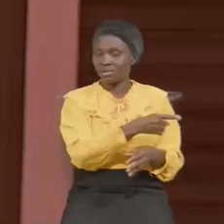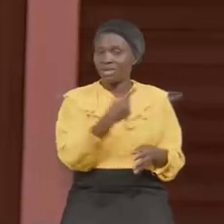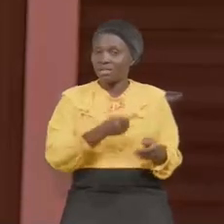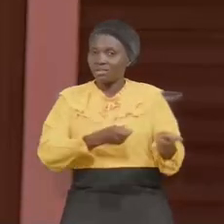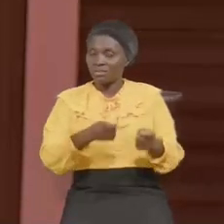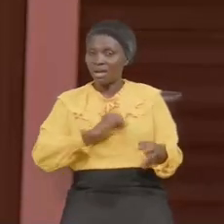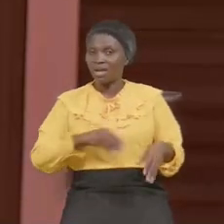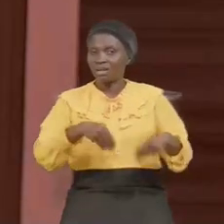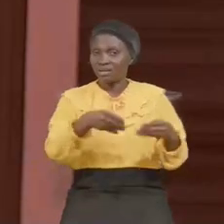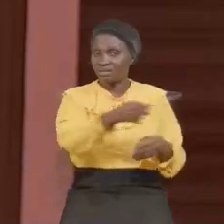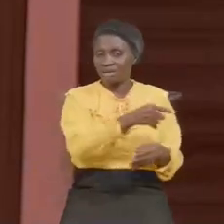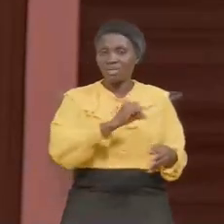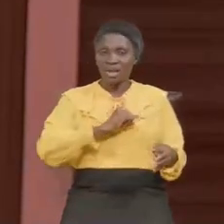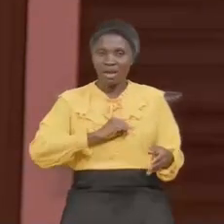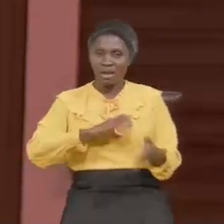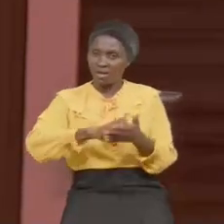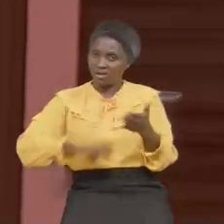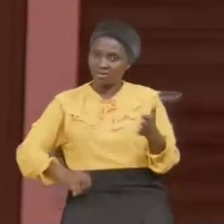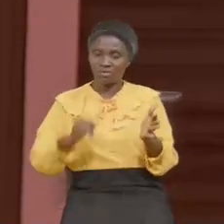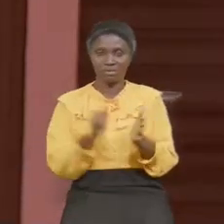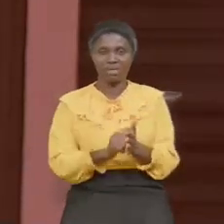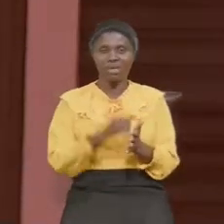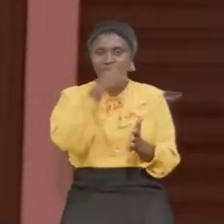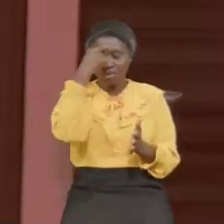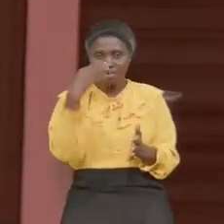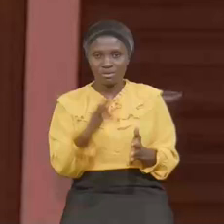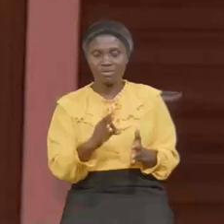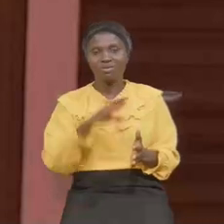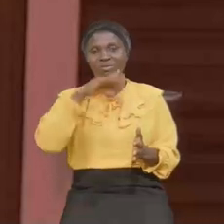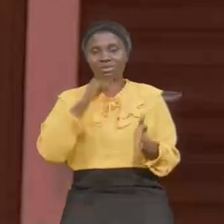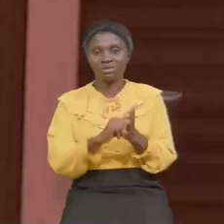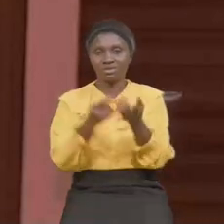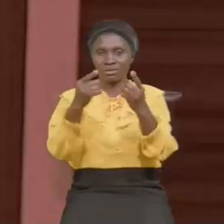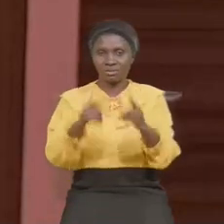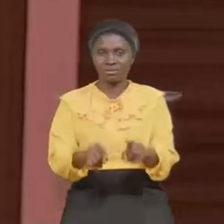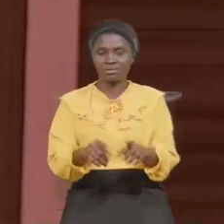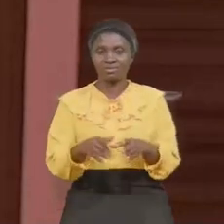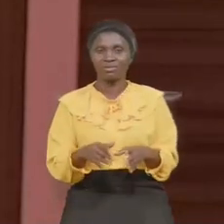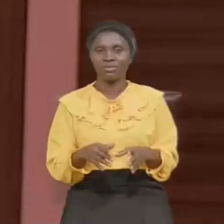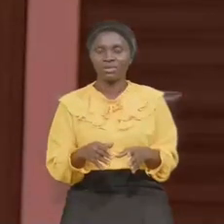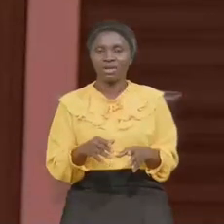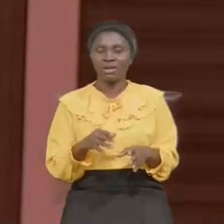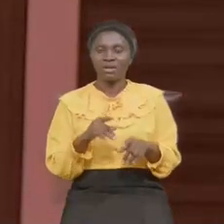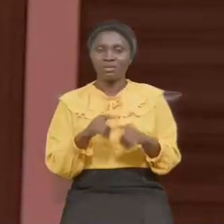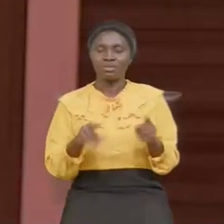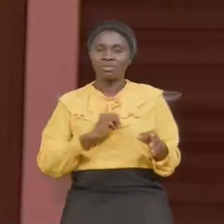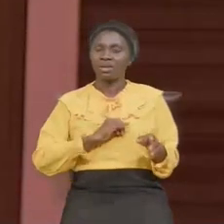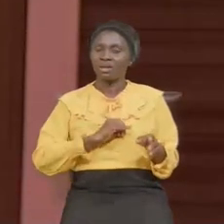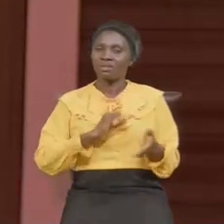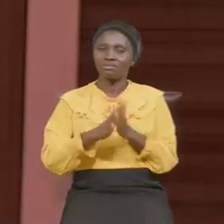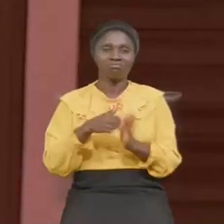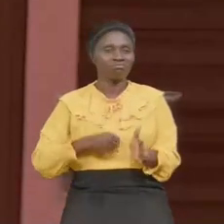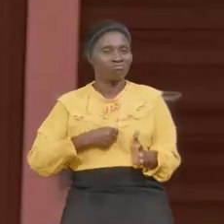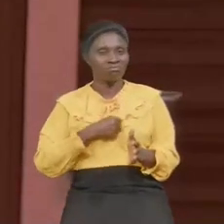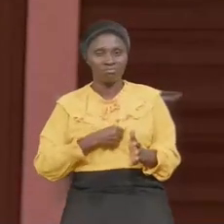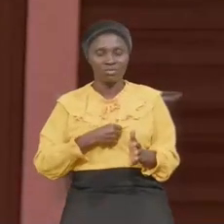retirer cela à cause de la corruption qui est venue. car je me repens de les avoir faits. Verset